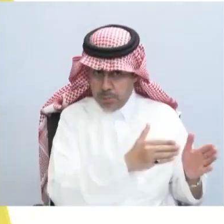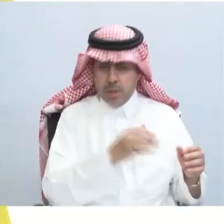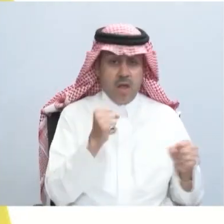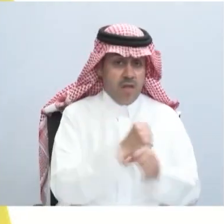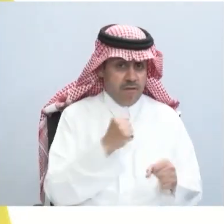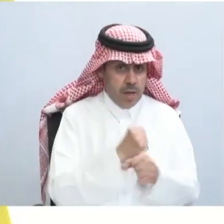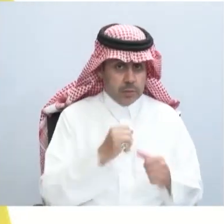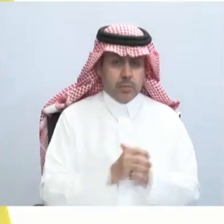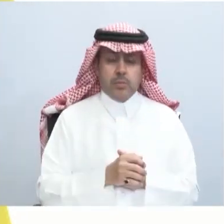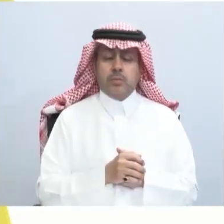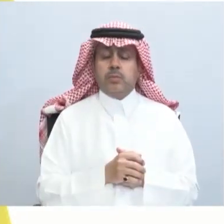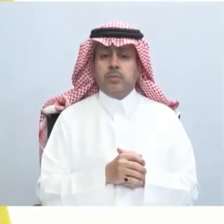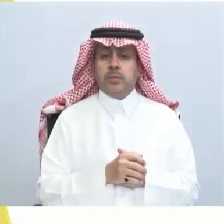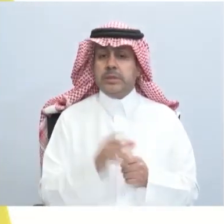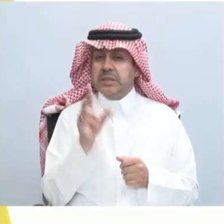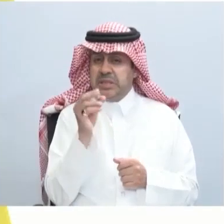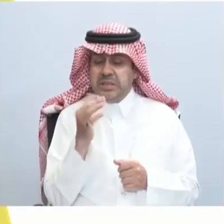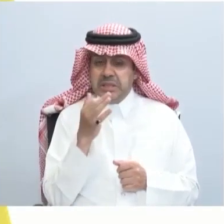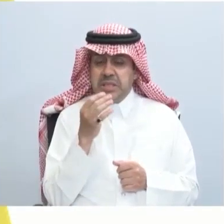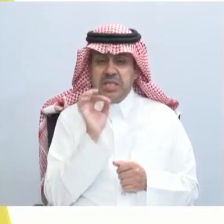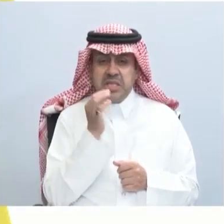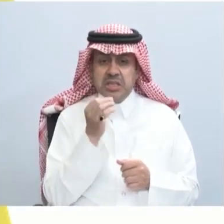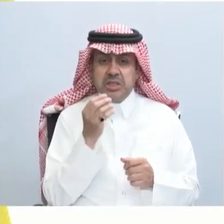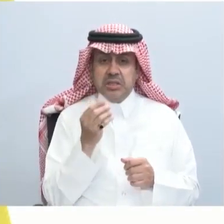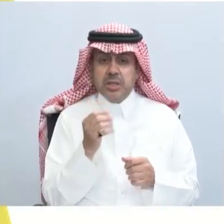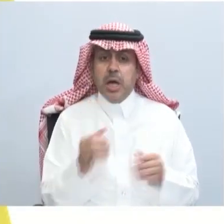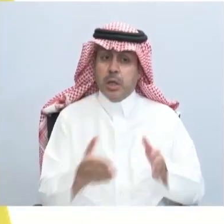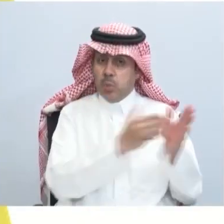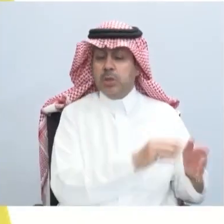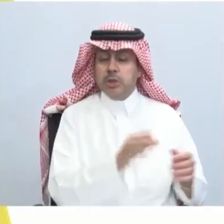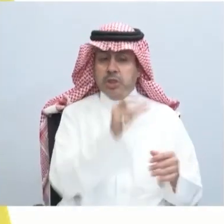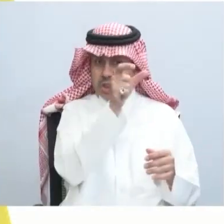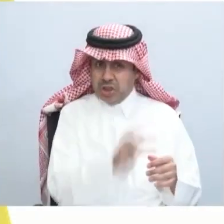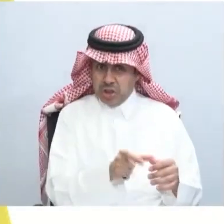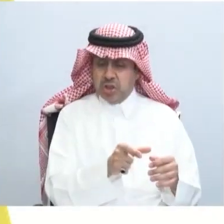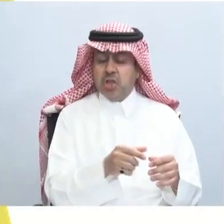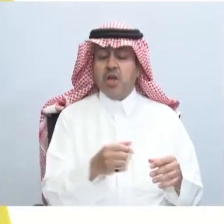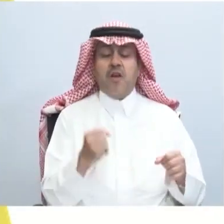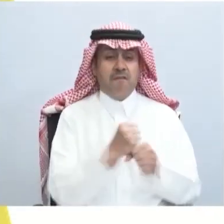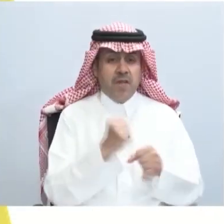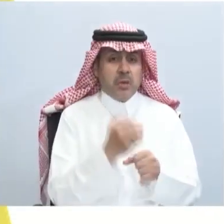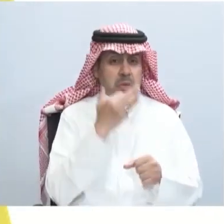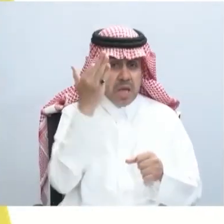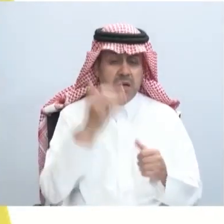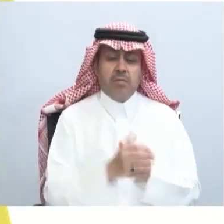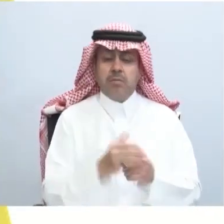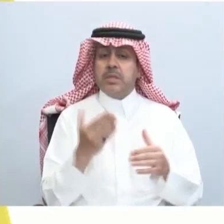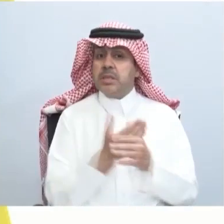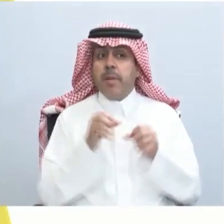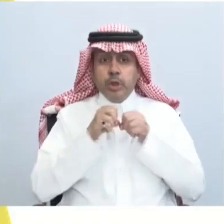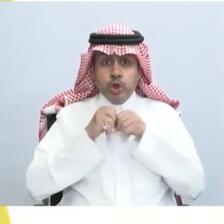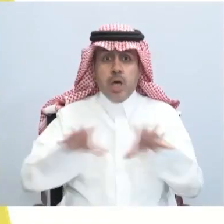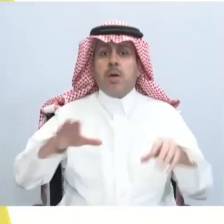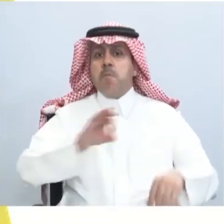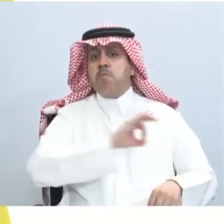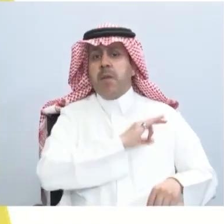شيء لاحظوا شيء بسيط اذا فعلتم تحاببتم اذا هذا الشيء سيكون سببا لانتشار